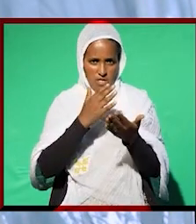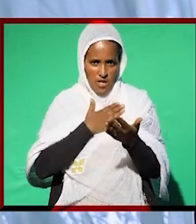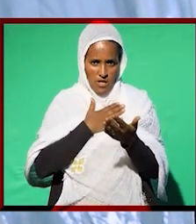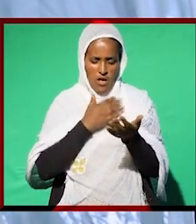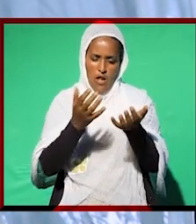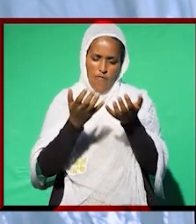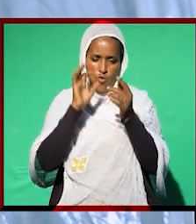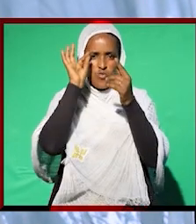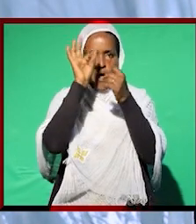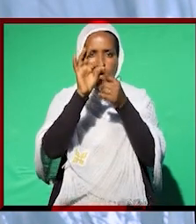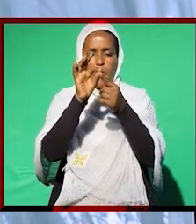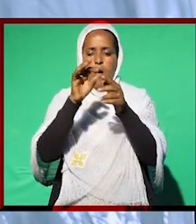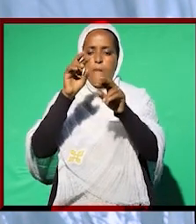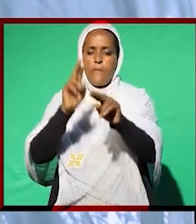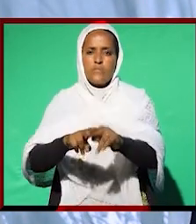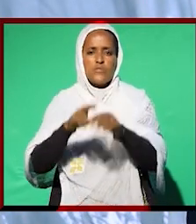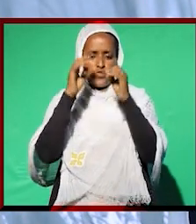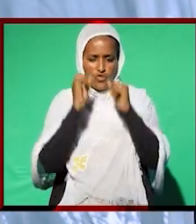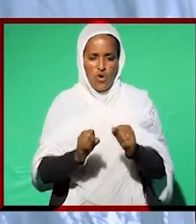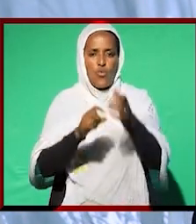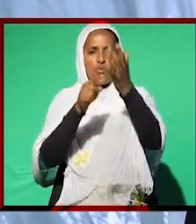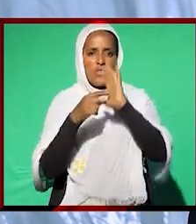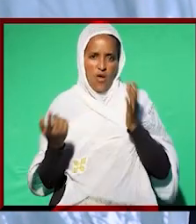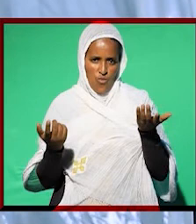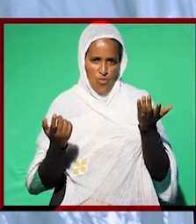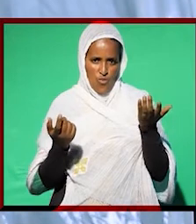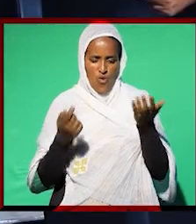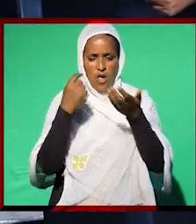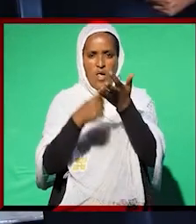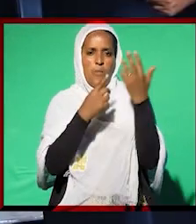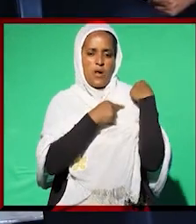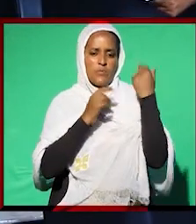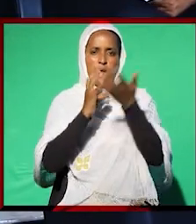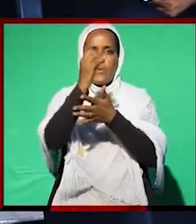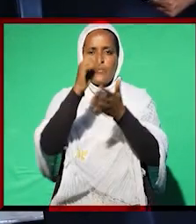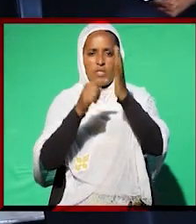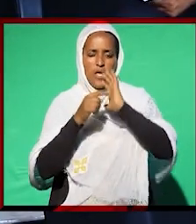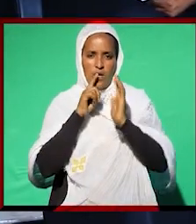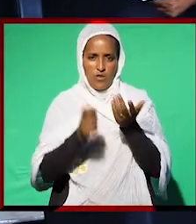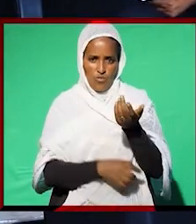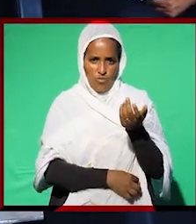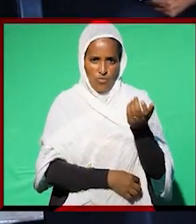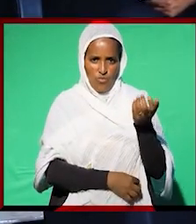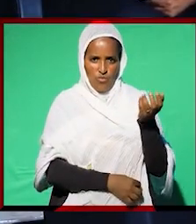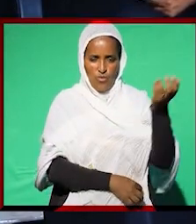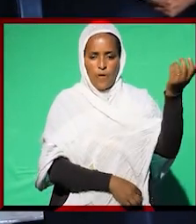የምታደርገኝን በጀቴን ለፈለኩት አላማ ማዋል እችላለሁ ነው ጥያቄው እኮ። ሱ የባለቤትነት የመብት ጥያቄ